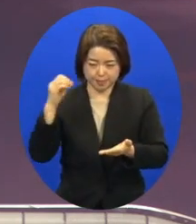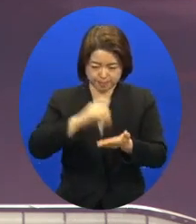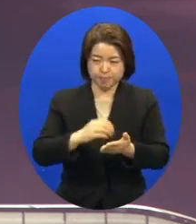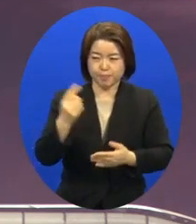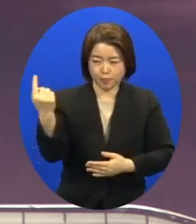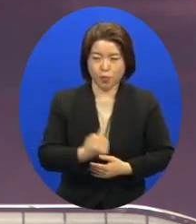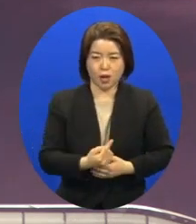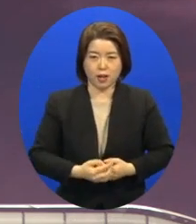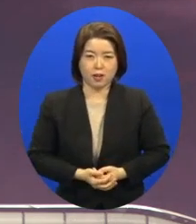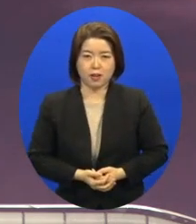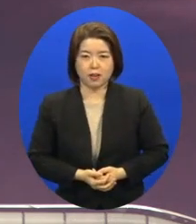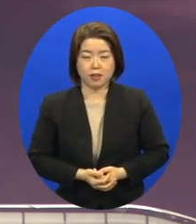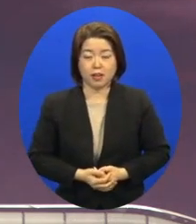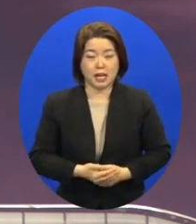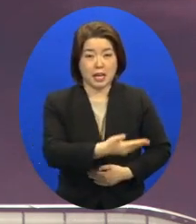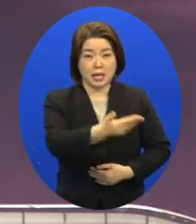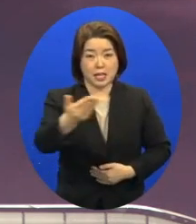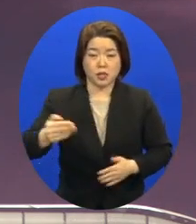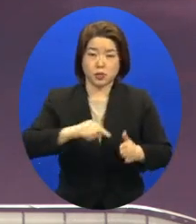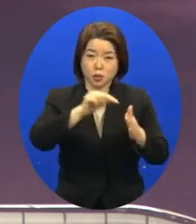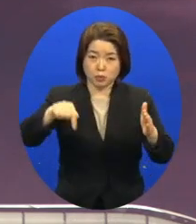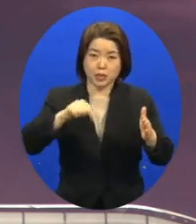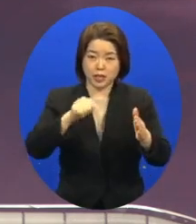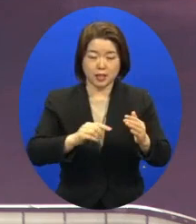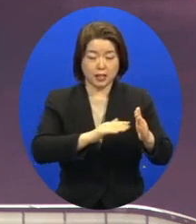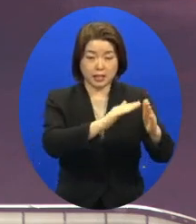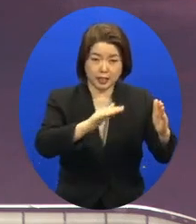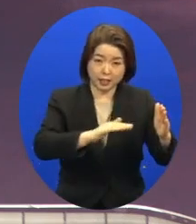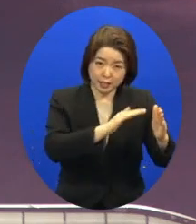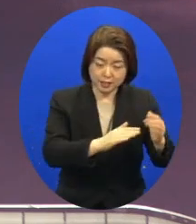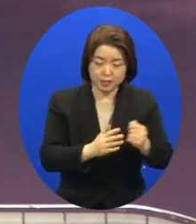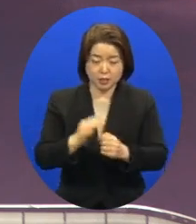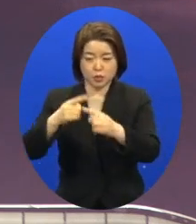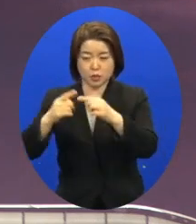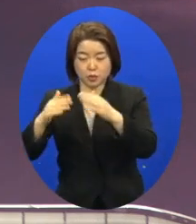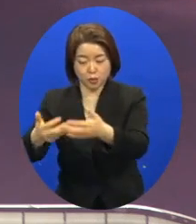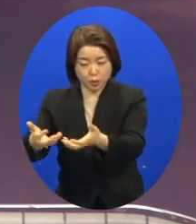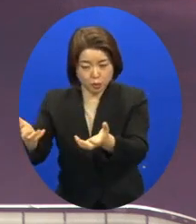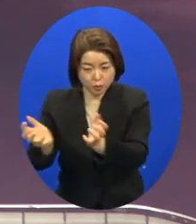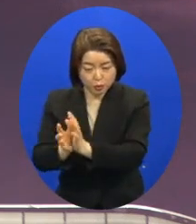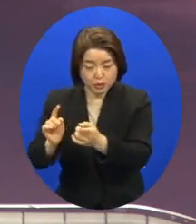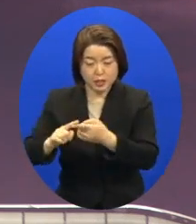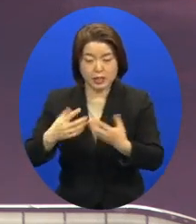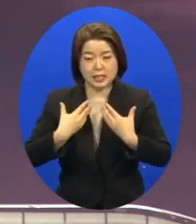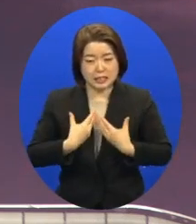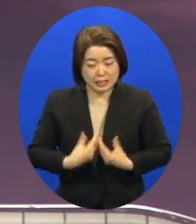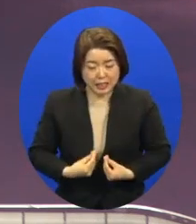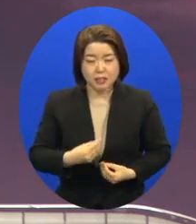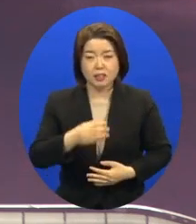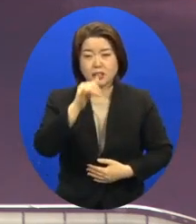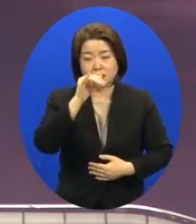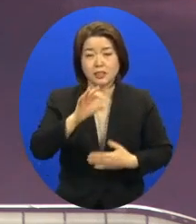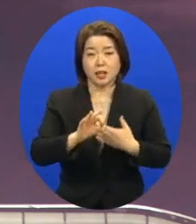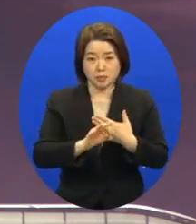여러분, 여러분들 안에 가정이나 교회 공동체에 대한 실망이 있거나 좌절이 있다면 빨리